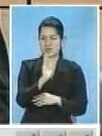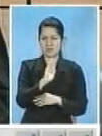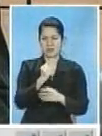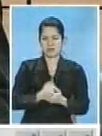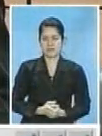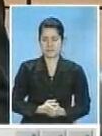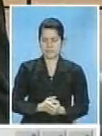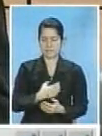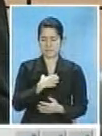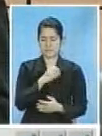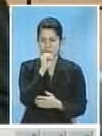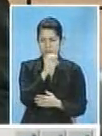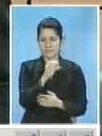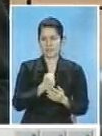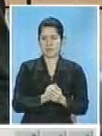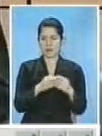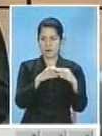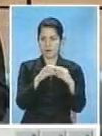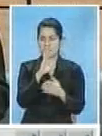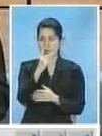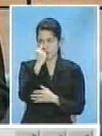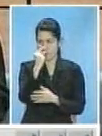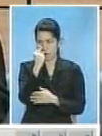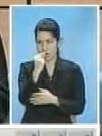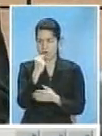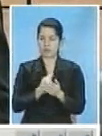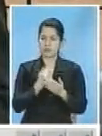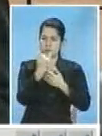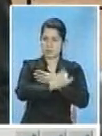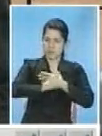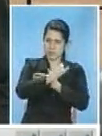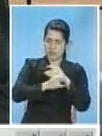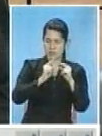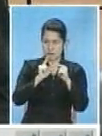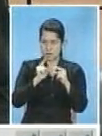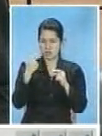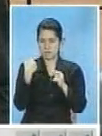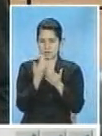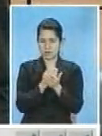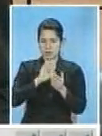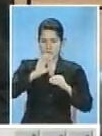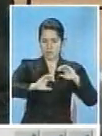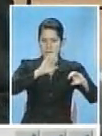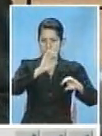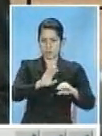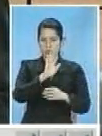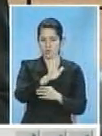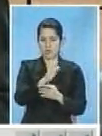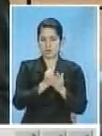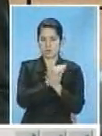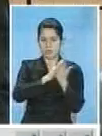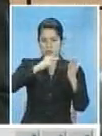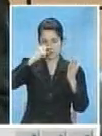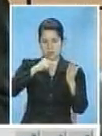อยากจะเรียนว่าชาวต่างชาติสายตาพี่น้องชาวต่างชาติที่เขามาลงทุนในประเทศเราเป็นสิ่งสำคัญมากเพราะเขามาลงทุนปุ๊บเ